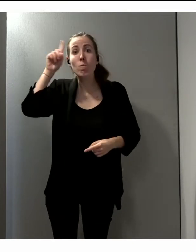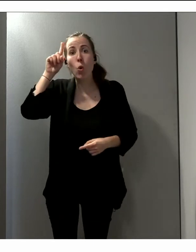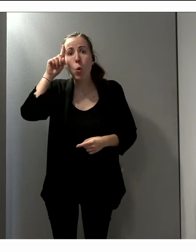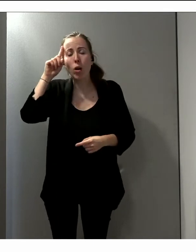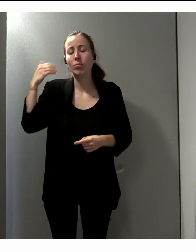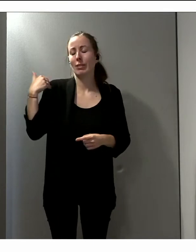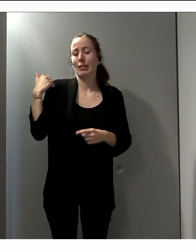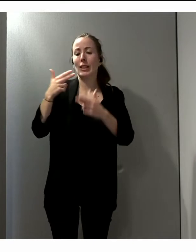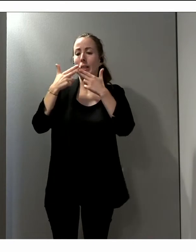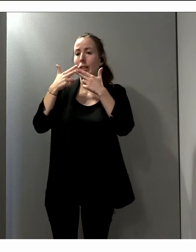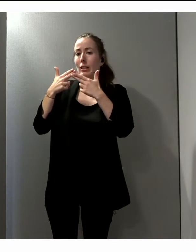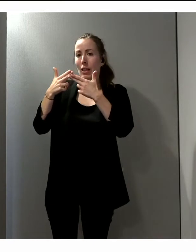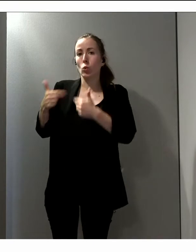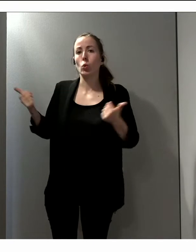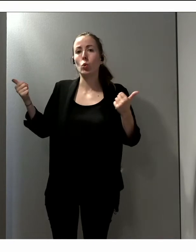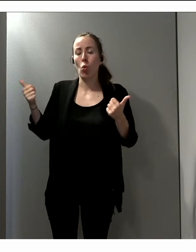la question du tabou.